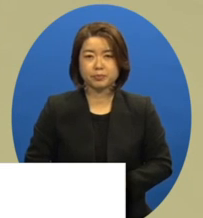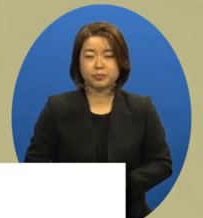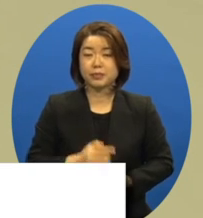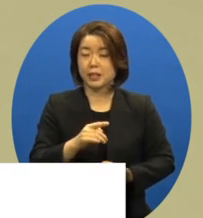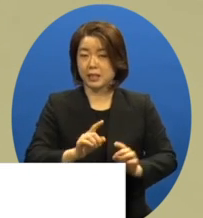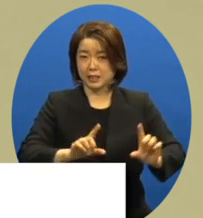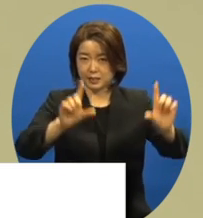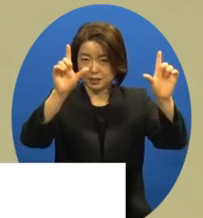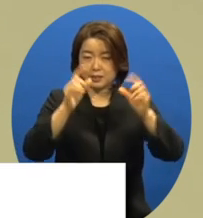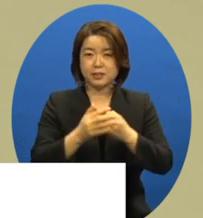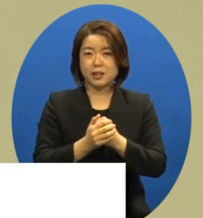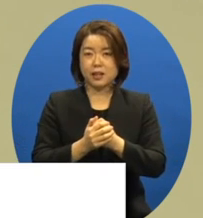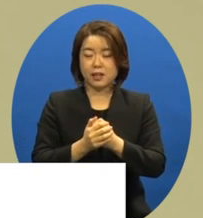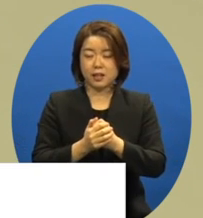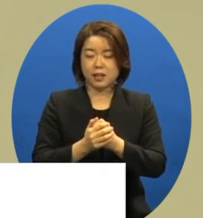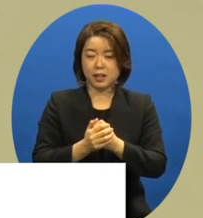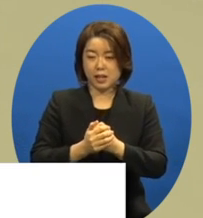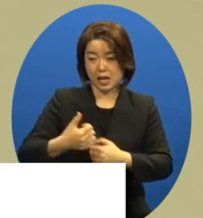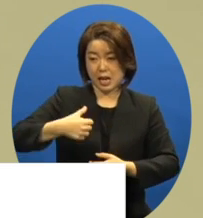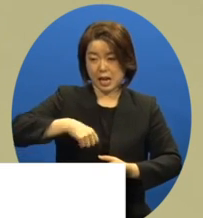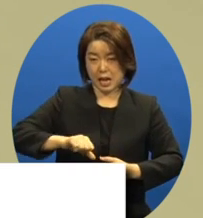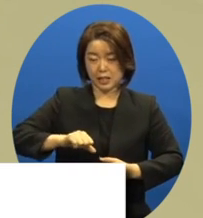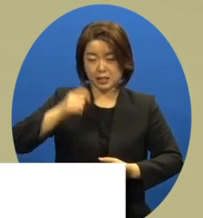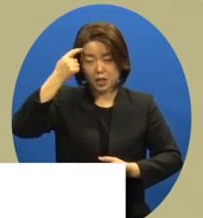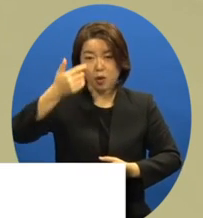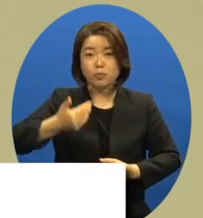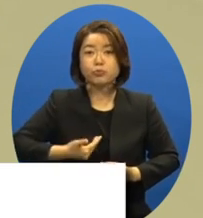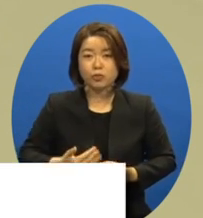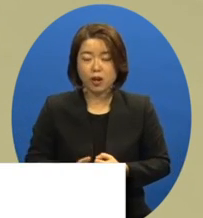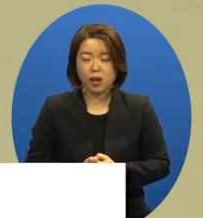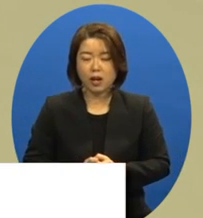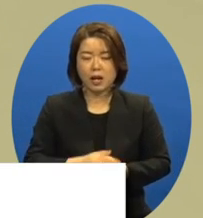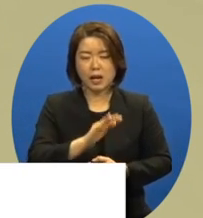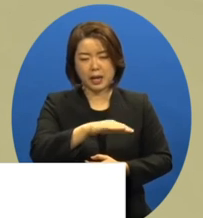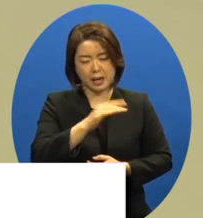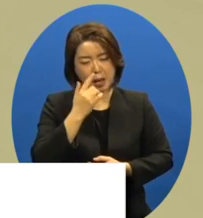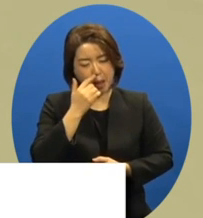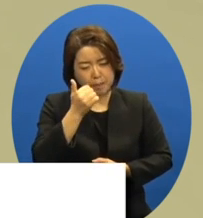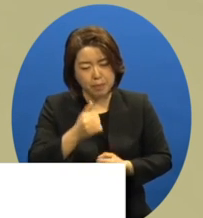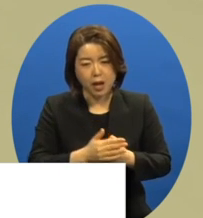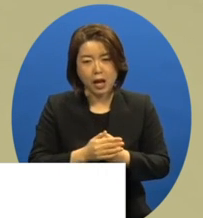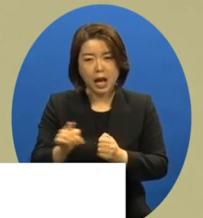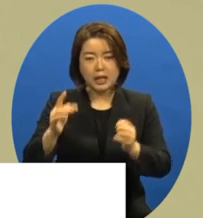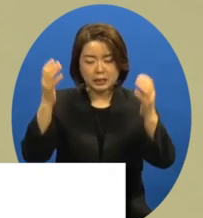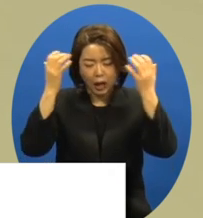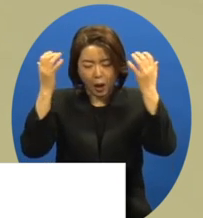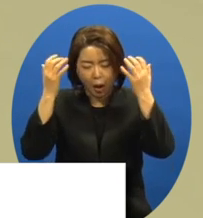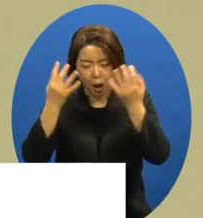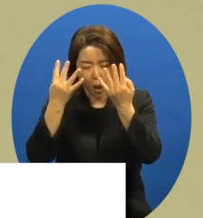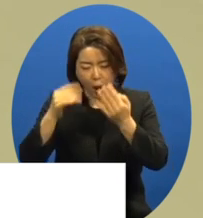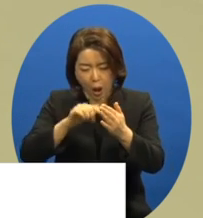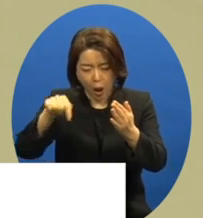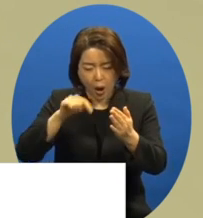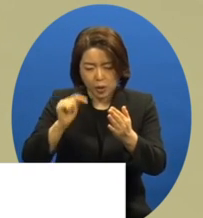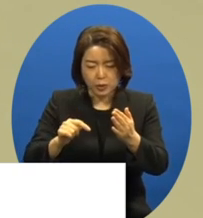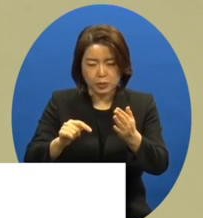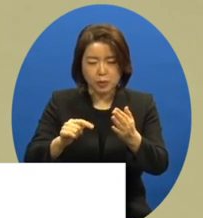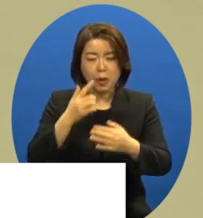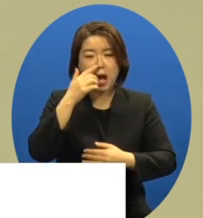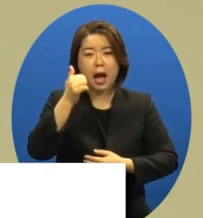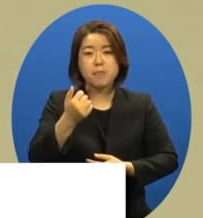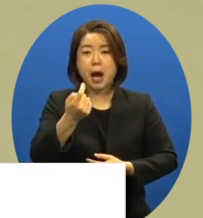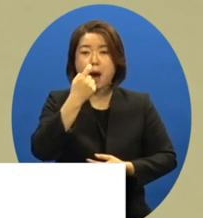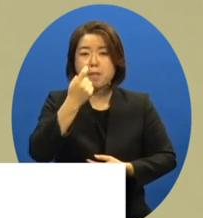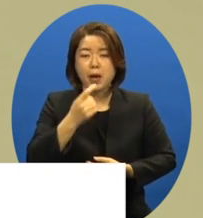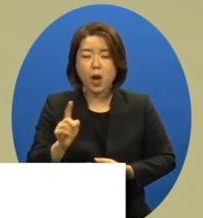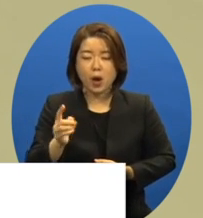그날 아들이 물었습니다. 아빠, 그 고통 속에서 아빠가 배운 게 뭐예요?